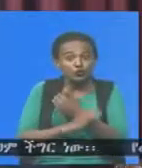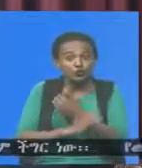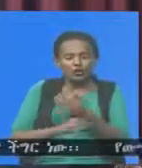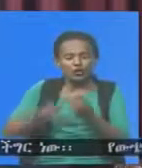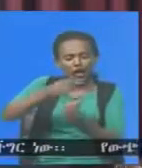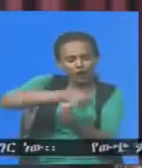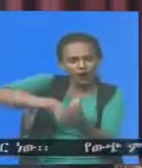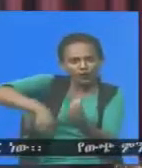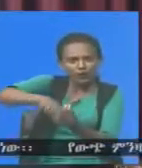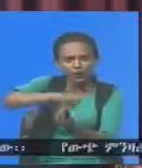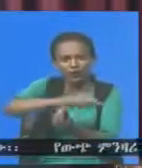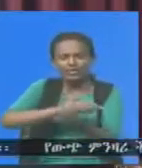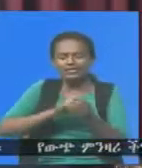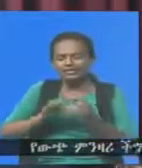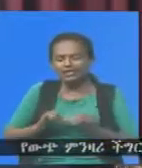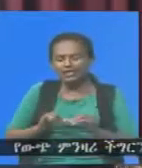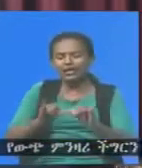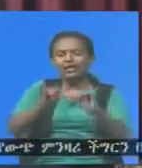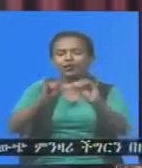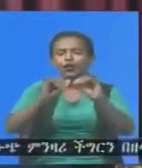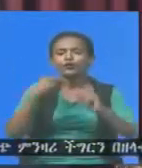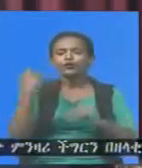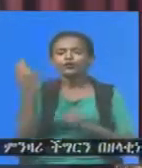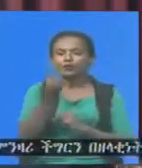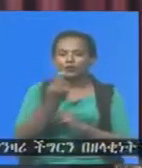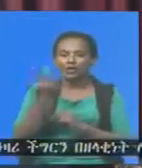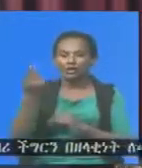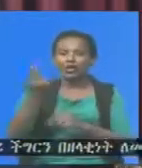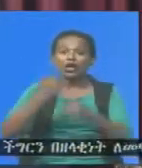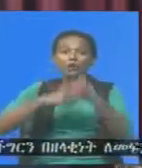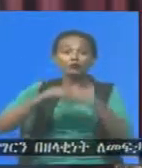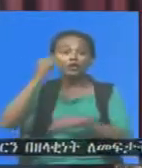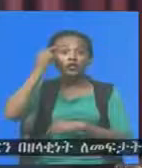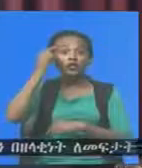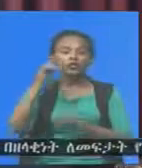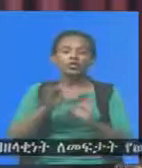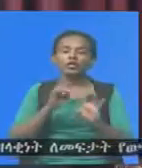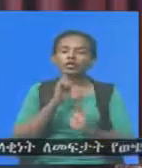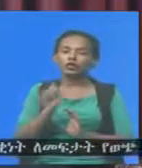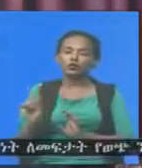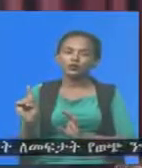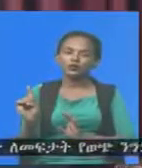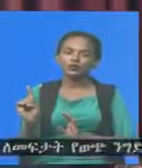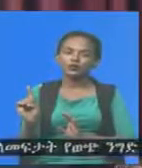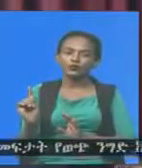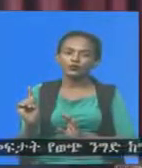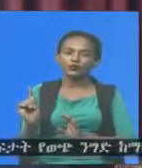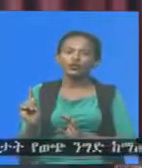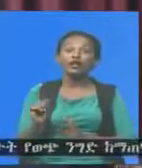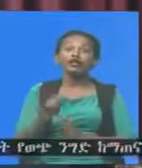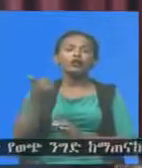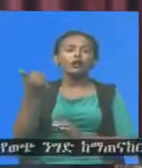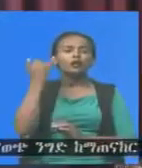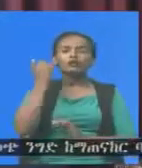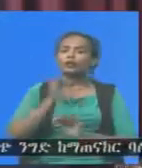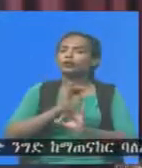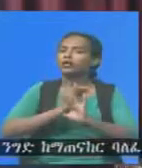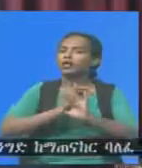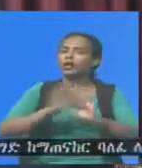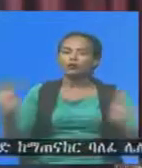ለከባቢው ዘለቂታዊ ጥቅምን ለማምጣት ታስቦ የተደረገ ነው። ሌላ ሐሳብ የለውም።